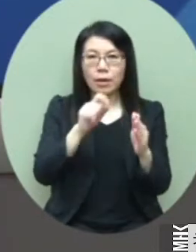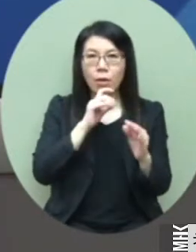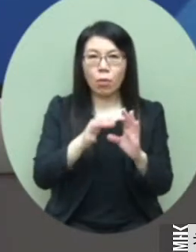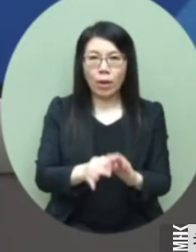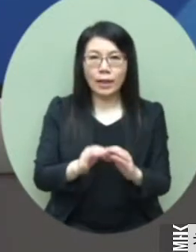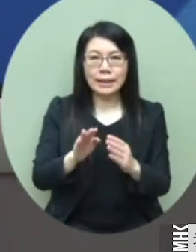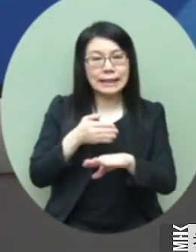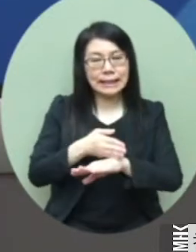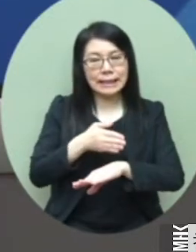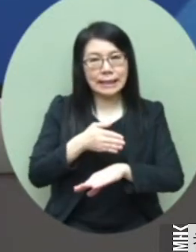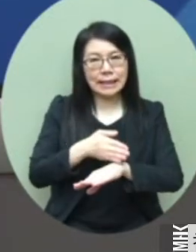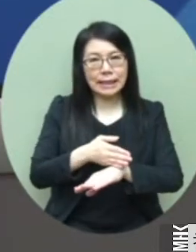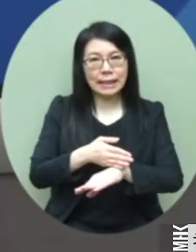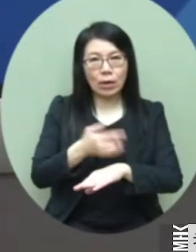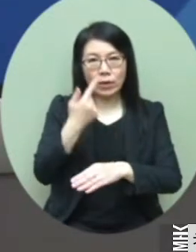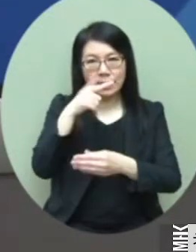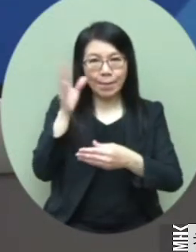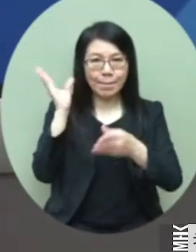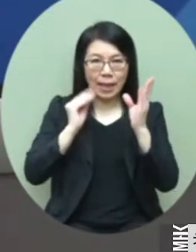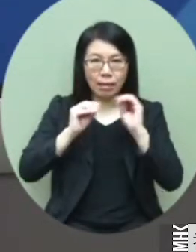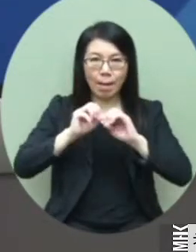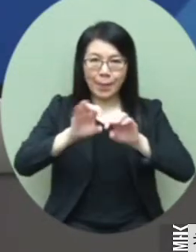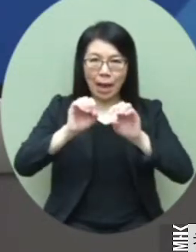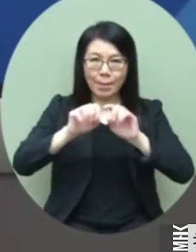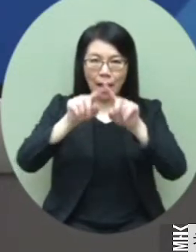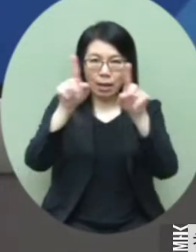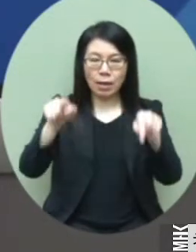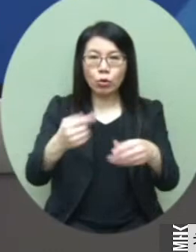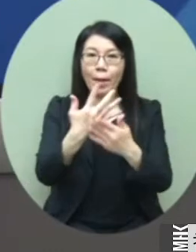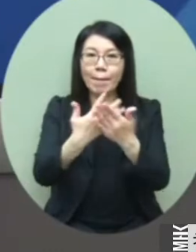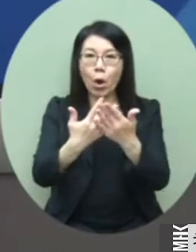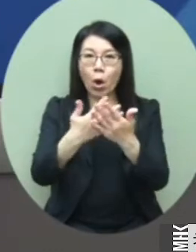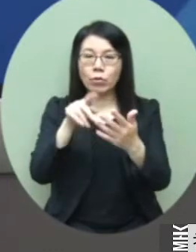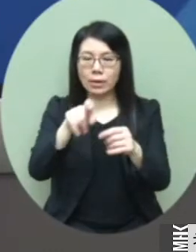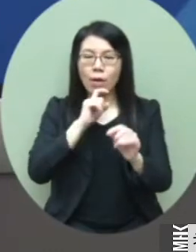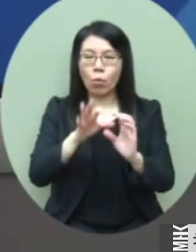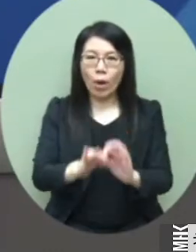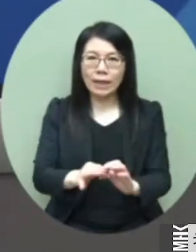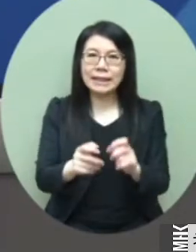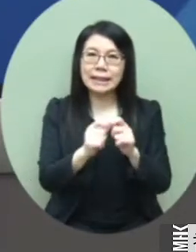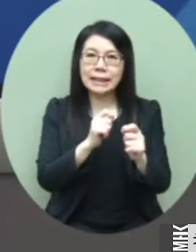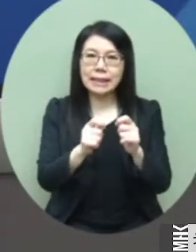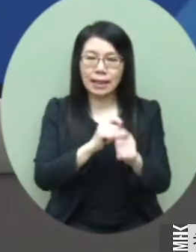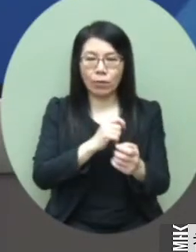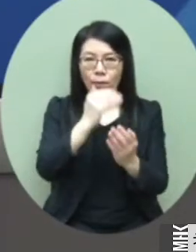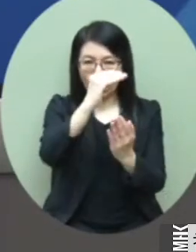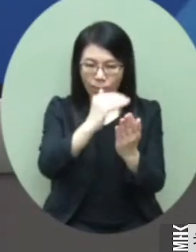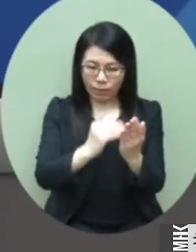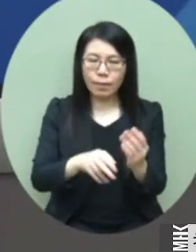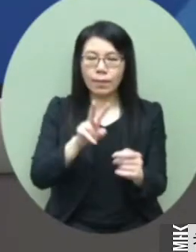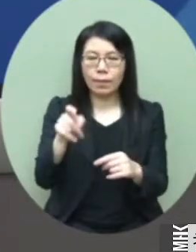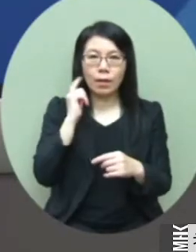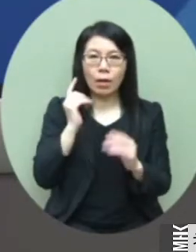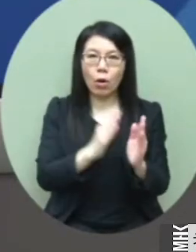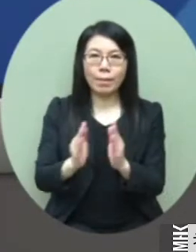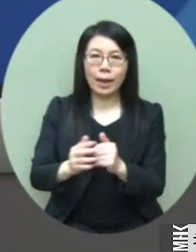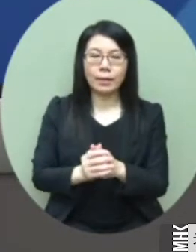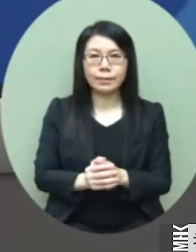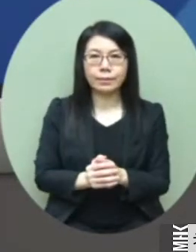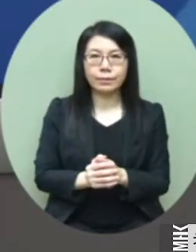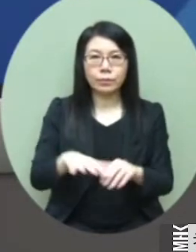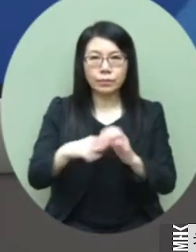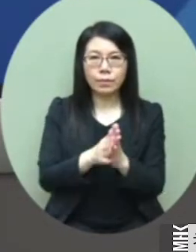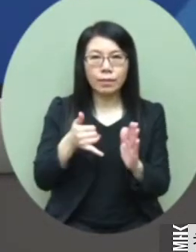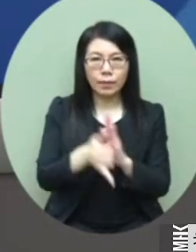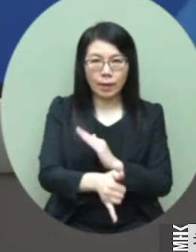哋今日稍後咧會有一個新聞稿，同埋咧會喺網上咧係公布一啲詳細嘅安排嘅。咁所有進入